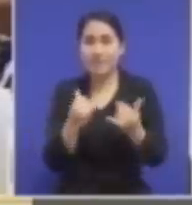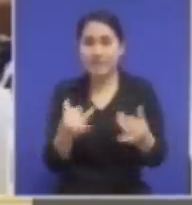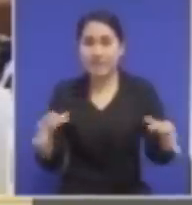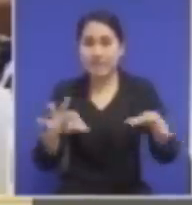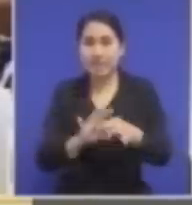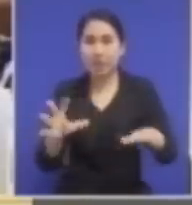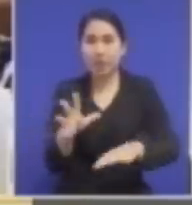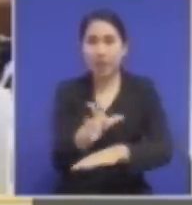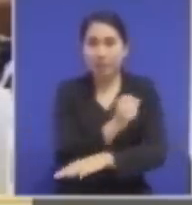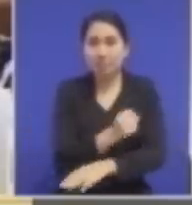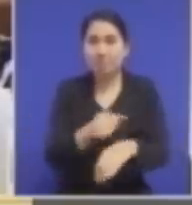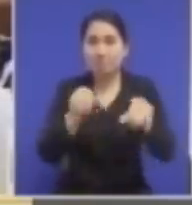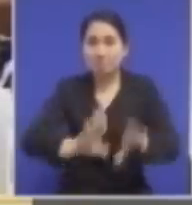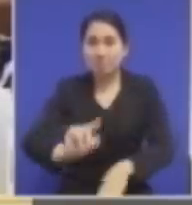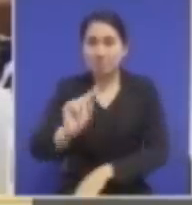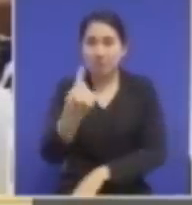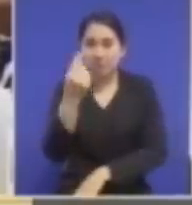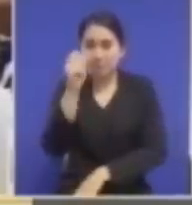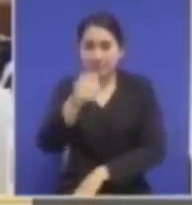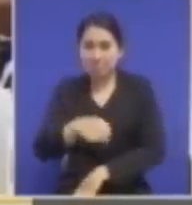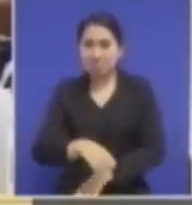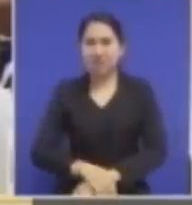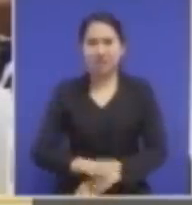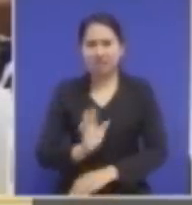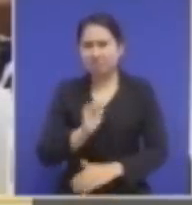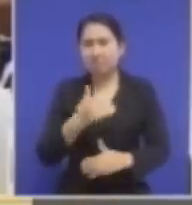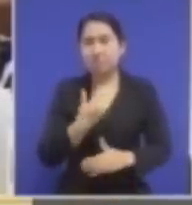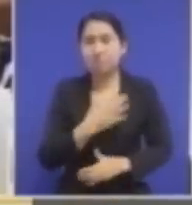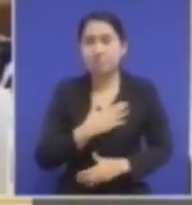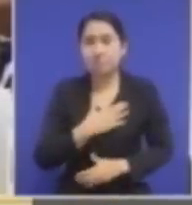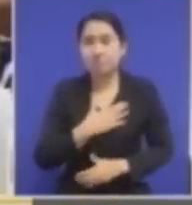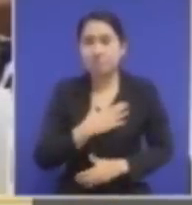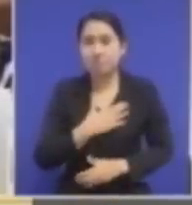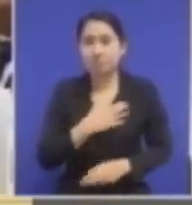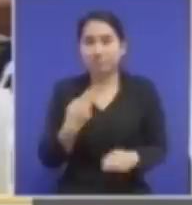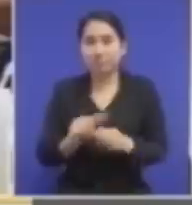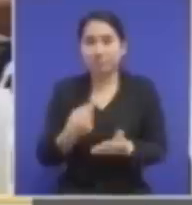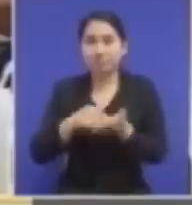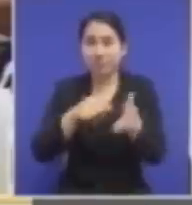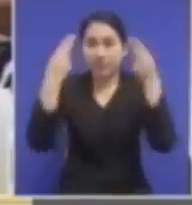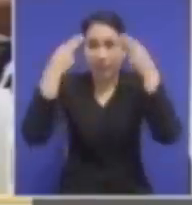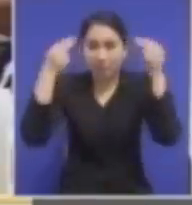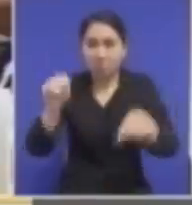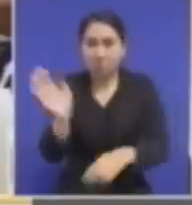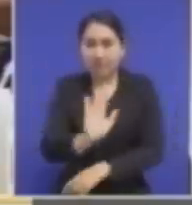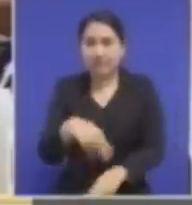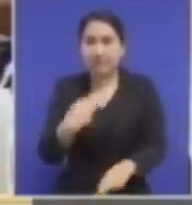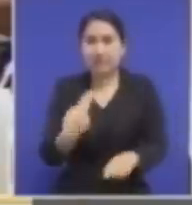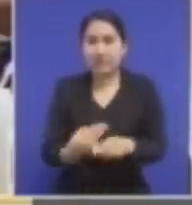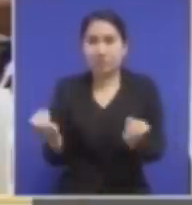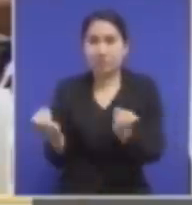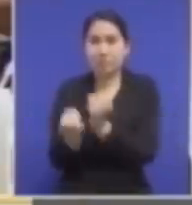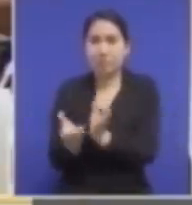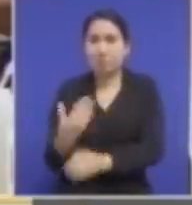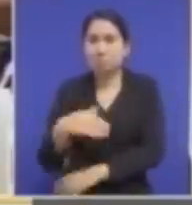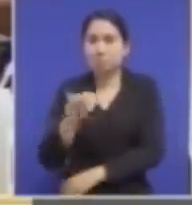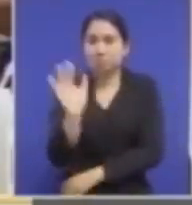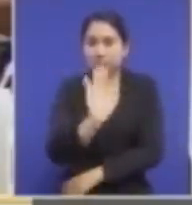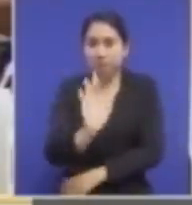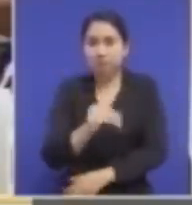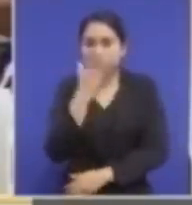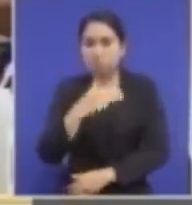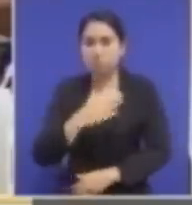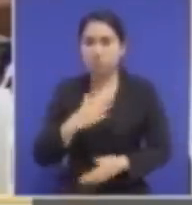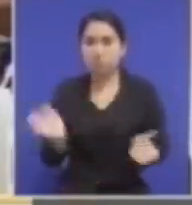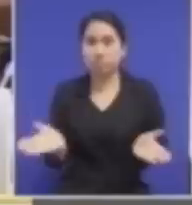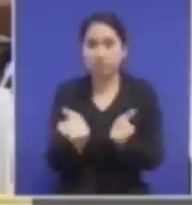กันทั้งที่ไม่อยู่ในประเด็นผมไม่ได้เป็นแคนดิเดตนายกครับท่านไม่จำเป็นต้องพูดชื่อผมนะครับผมเป็นผู้อภิปรายสนับสนุนและคัดค้านเท่